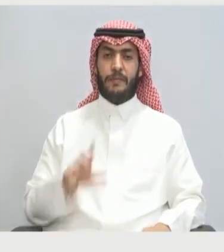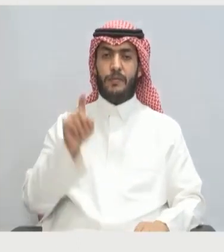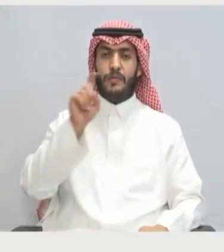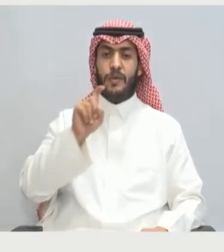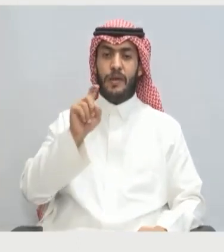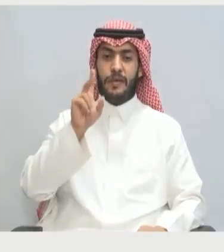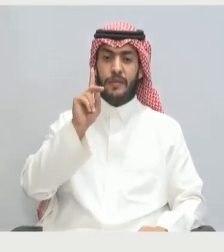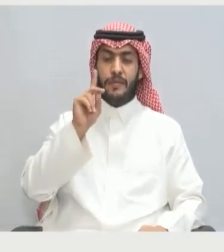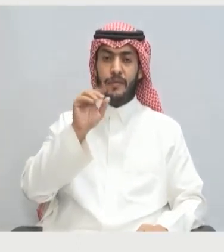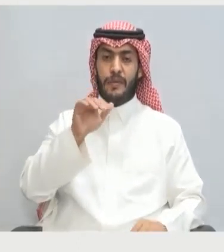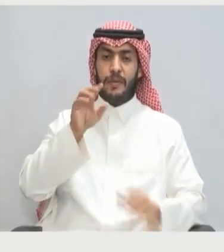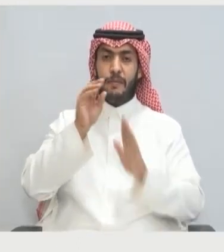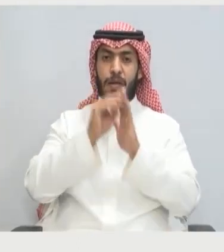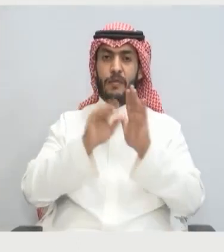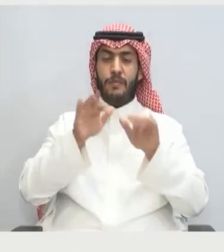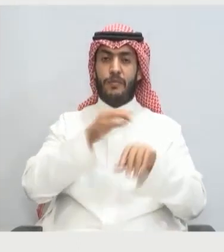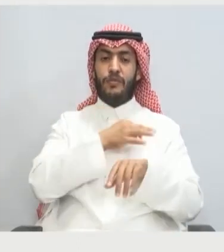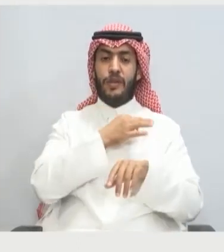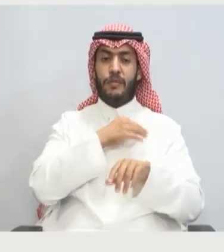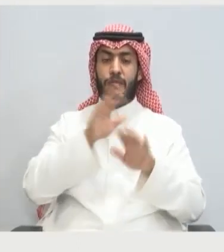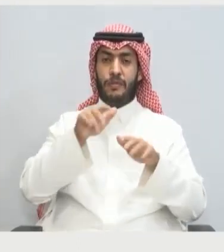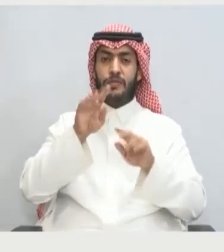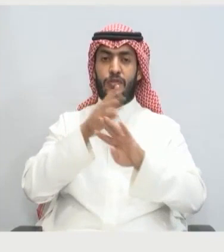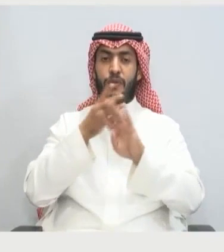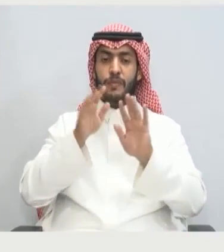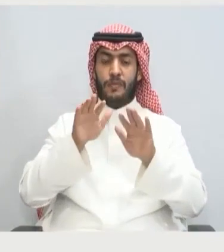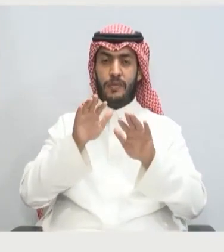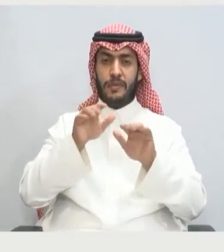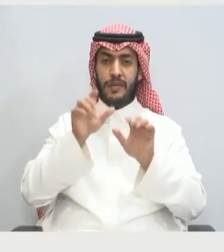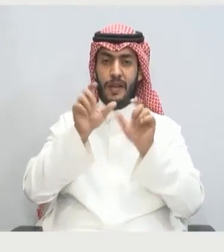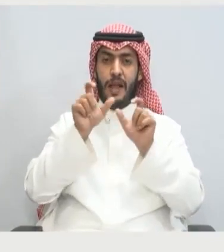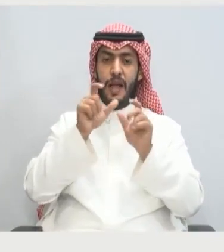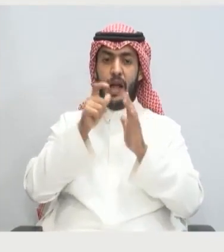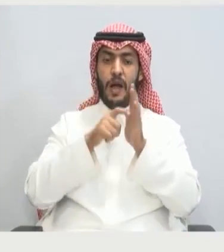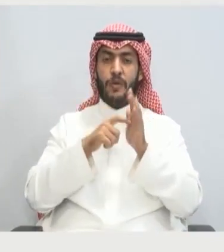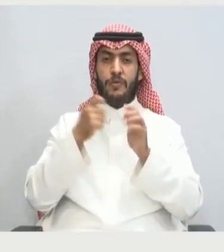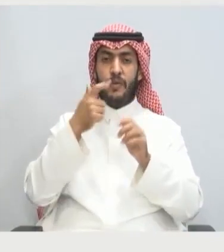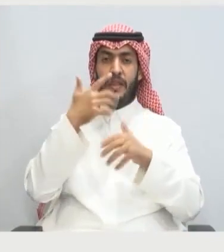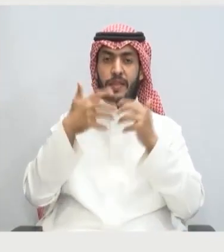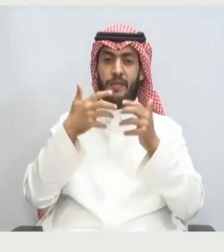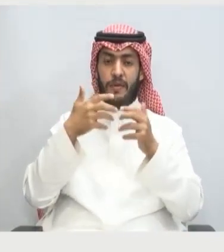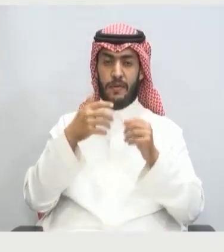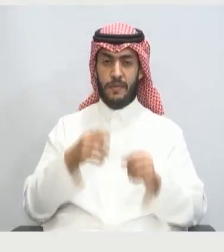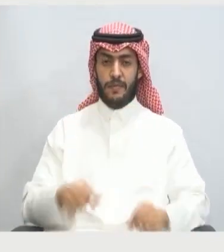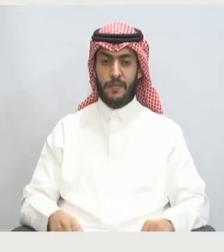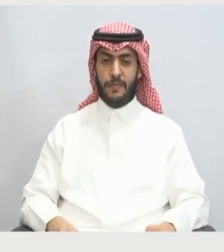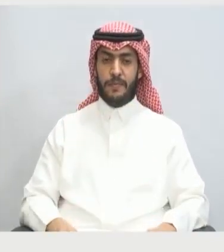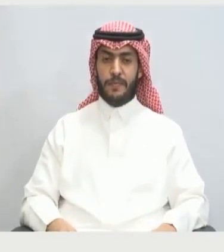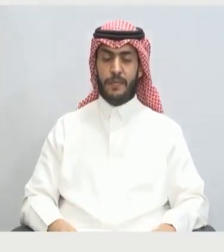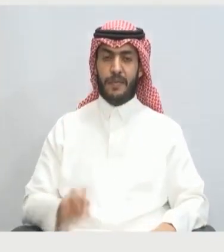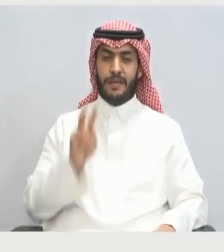الذي يليه في ضوء البيانات التجربيه الوارده في الجدول التالي حدد قانون سرعه التفاعل هذا هو التفاعل